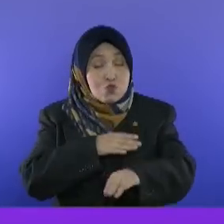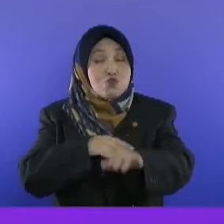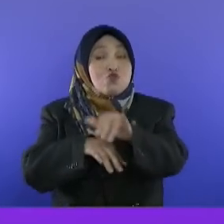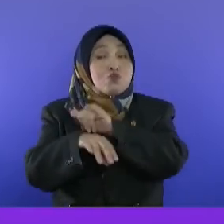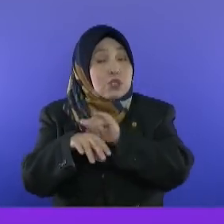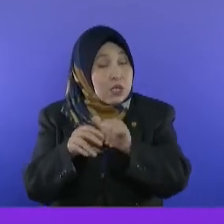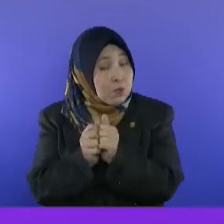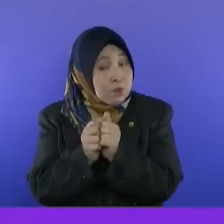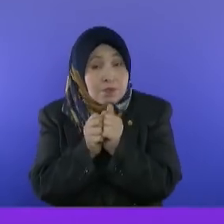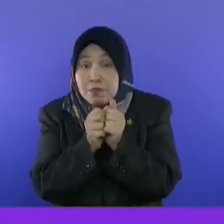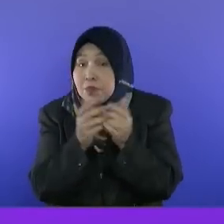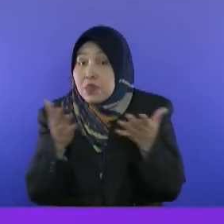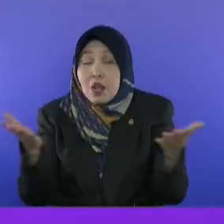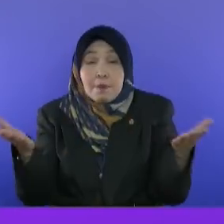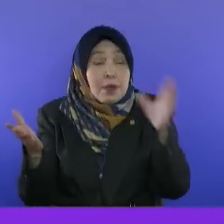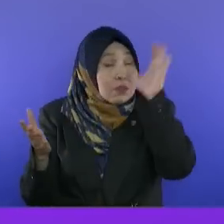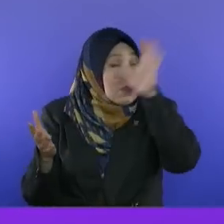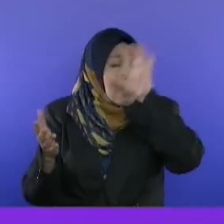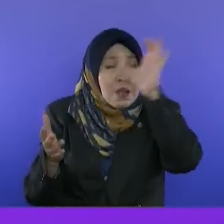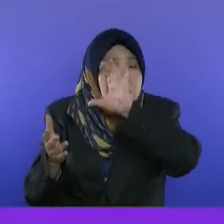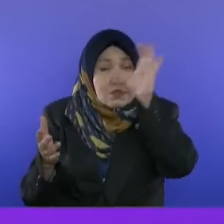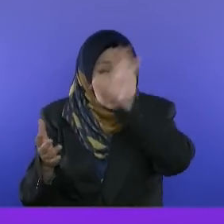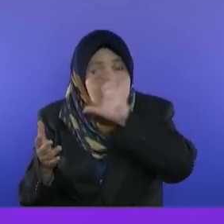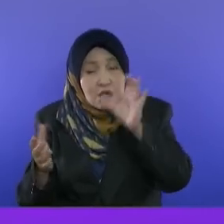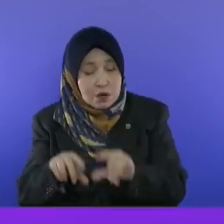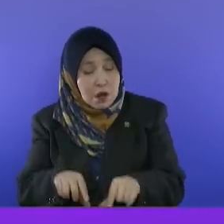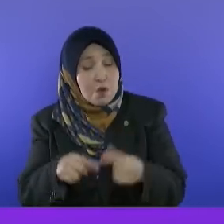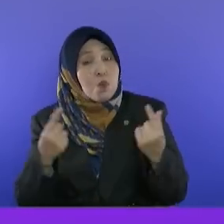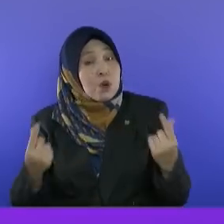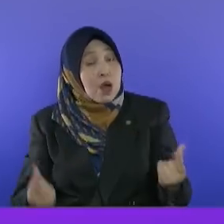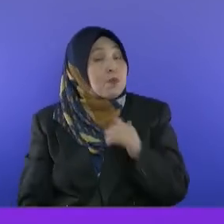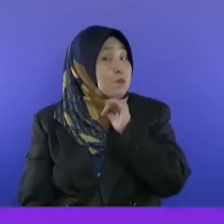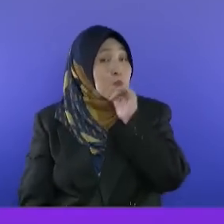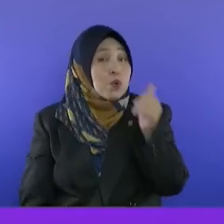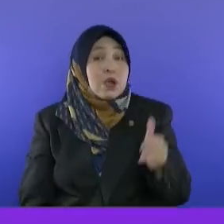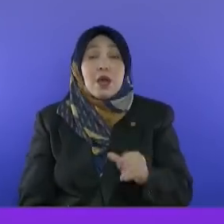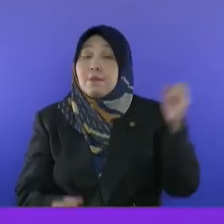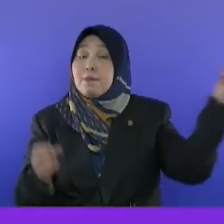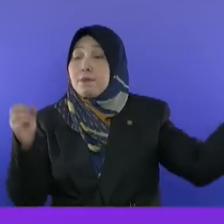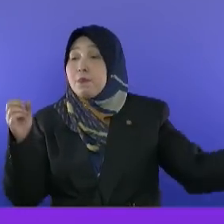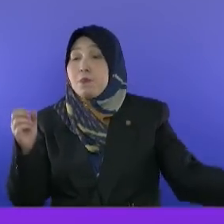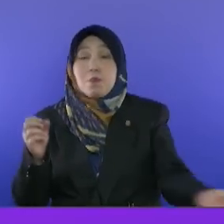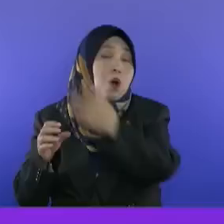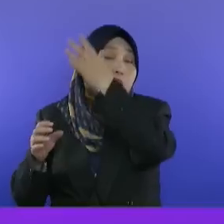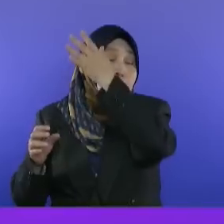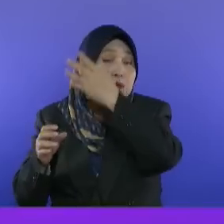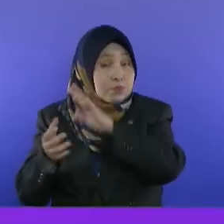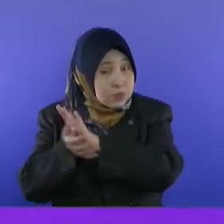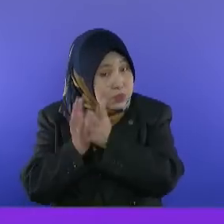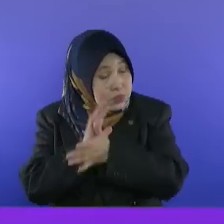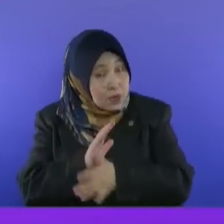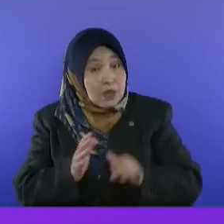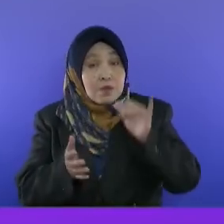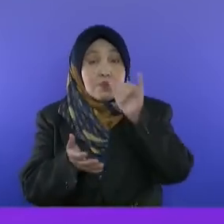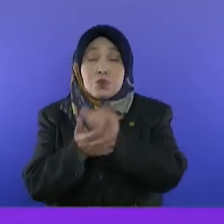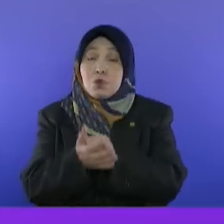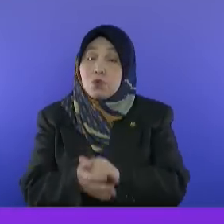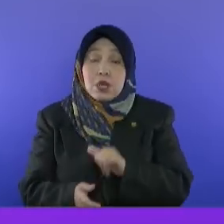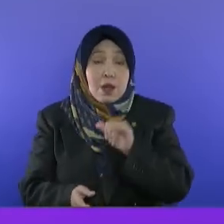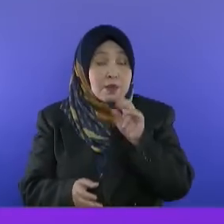kita kita mencari-cari mencari Alquran akhirnya membuang membuangnya dia